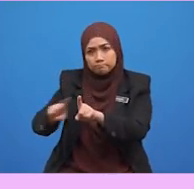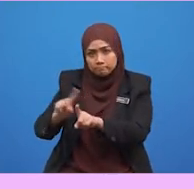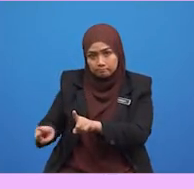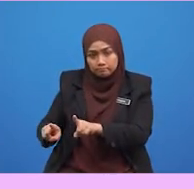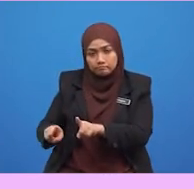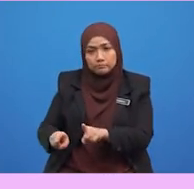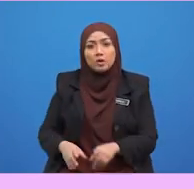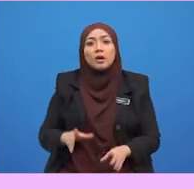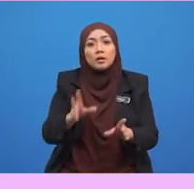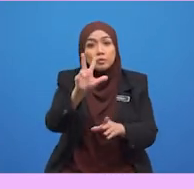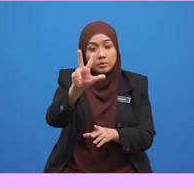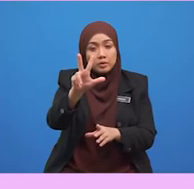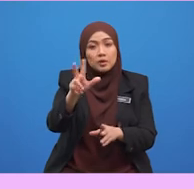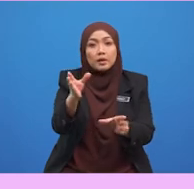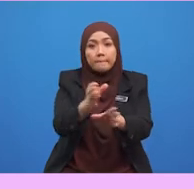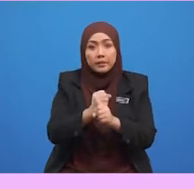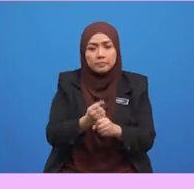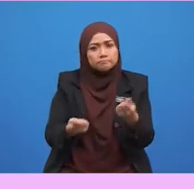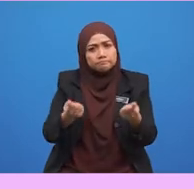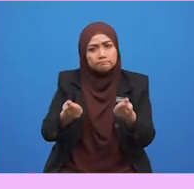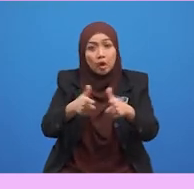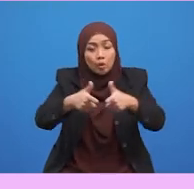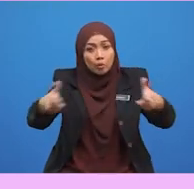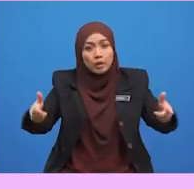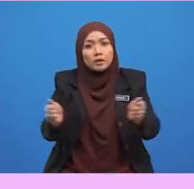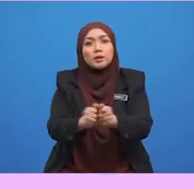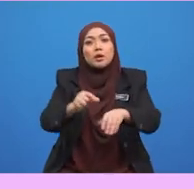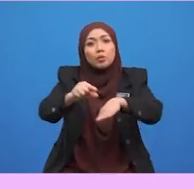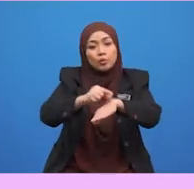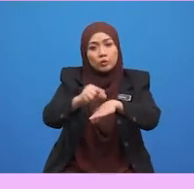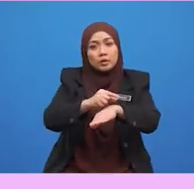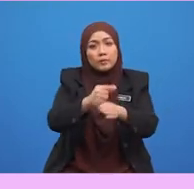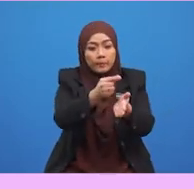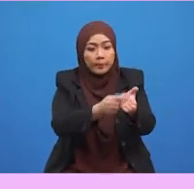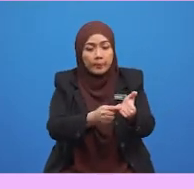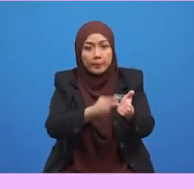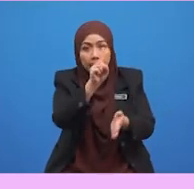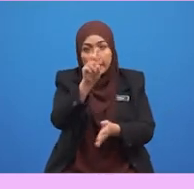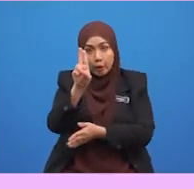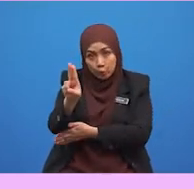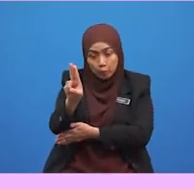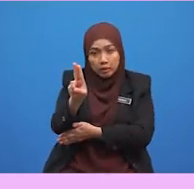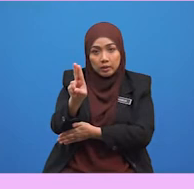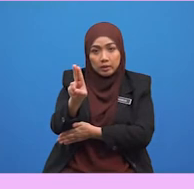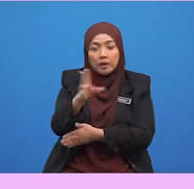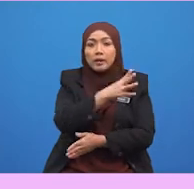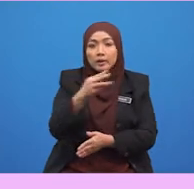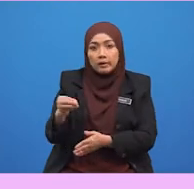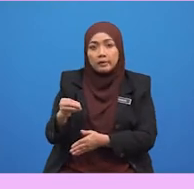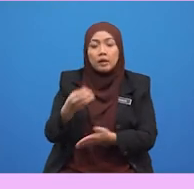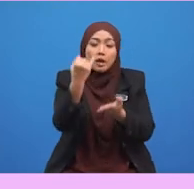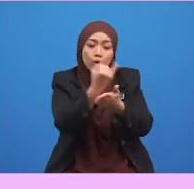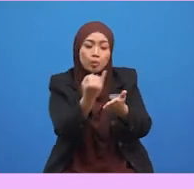ketiga, dapat menganggarkan luas dengan kaedah menggunakan grid bersisi satu unit